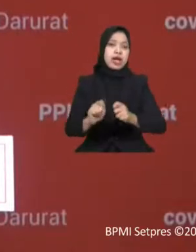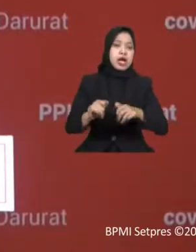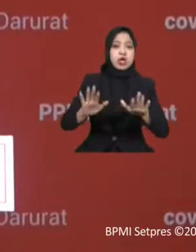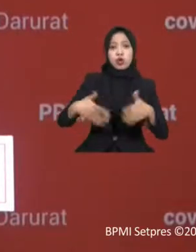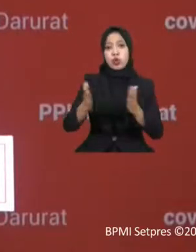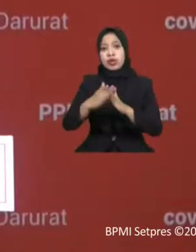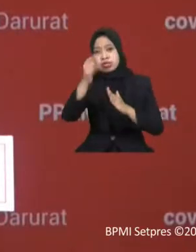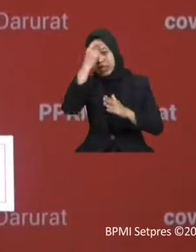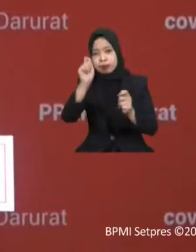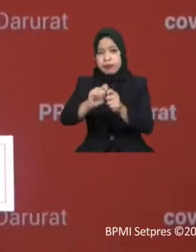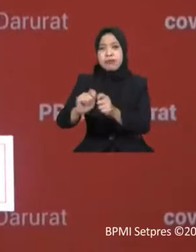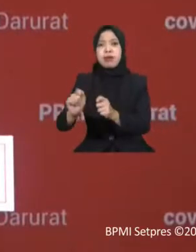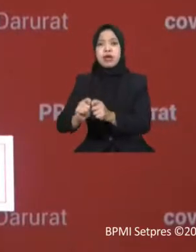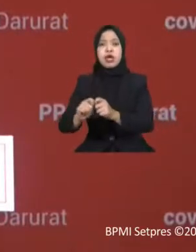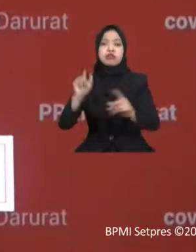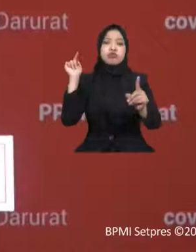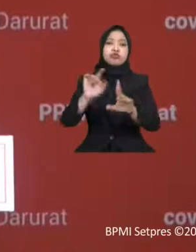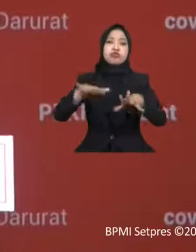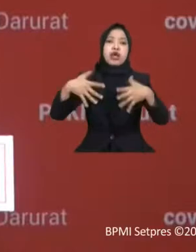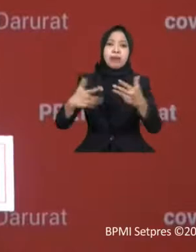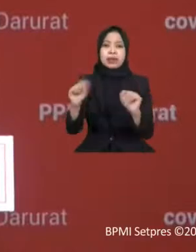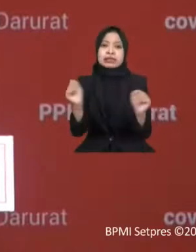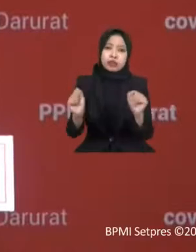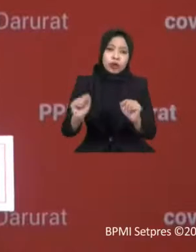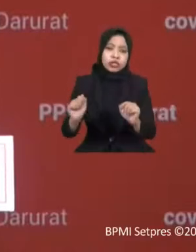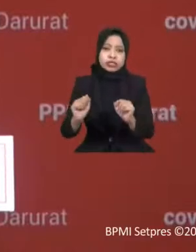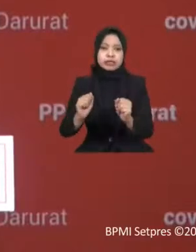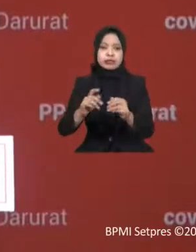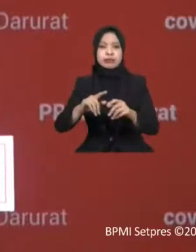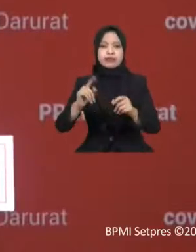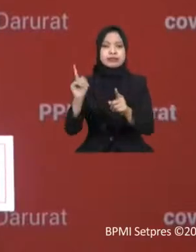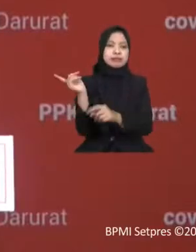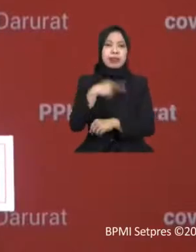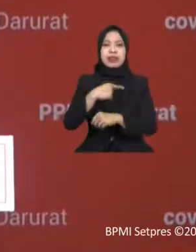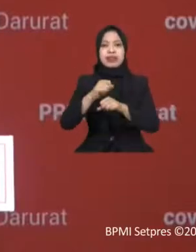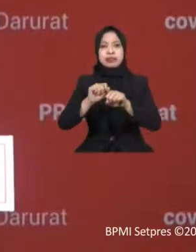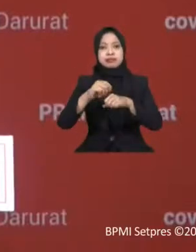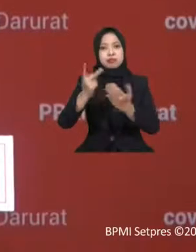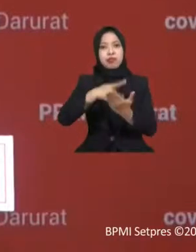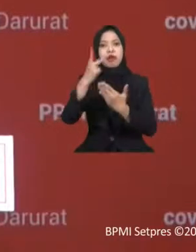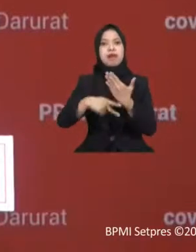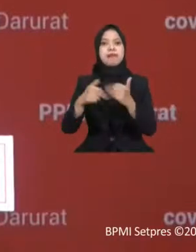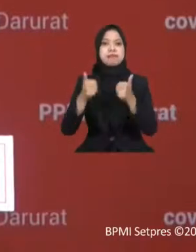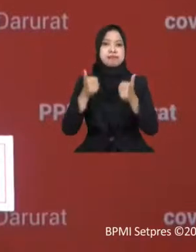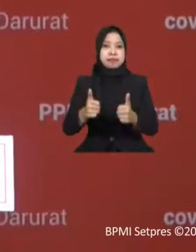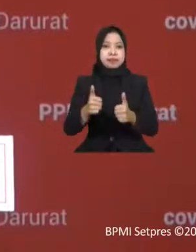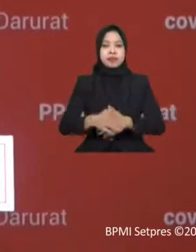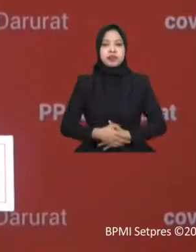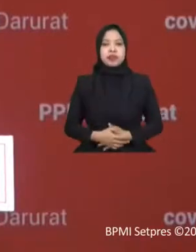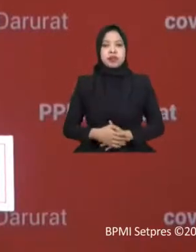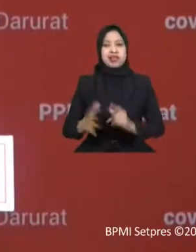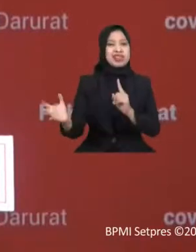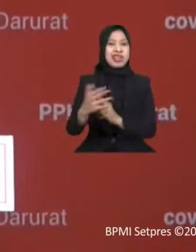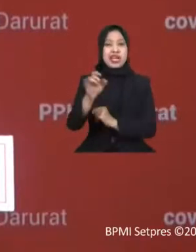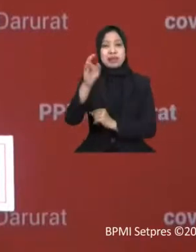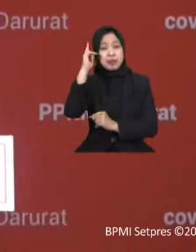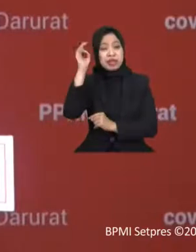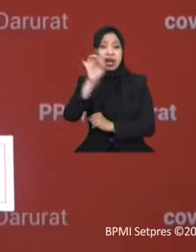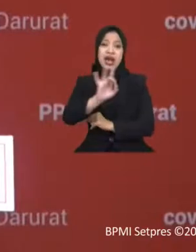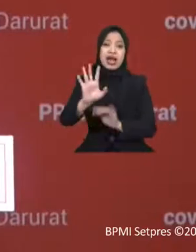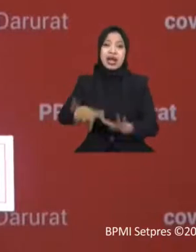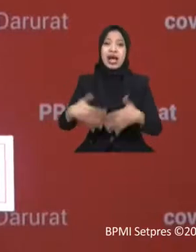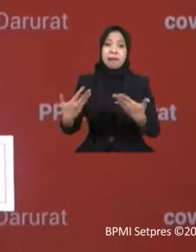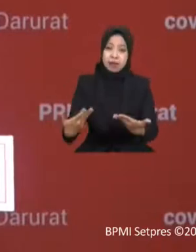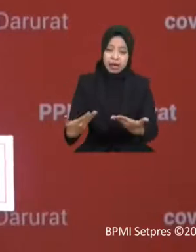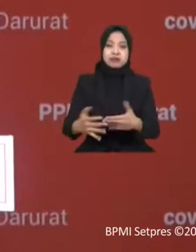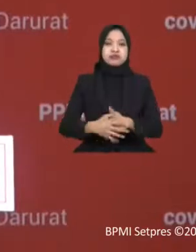rumah sakit tersebut demi percepatan program konversi strategi pemerintah lainnya adalah dengan